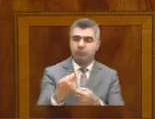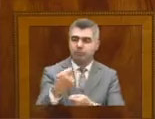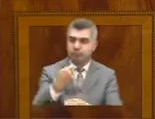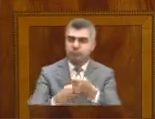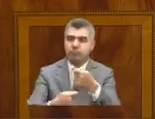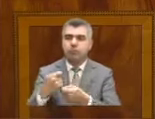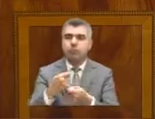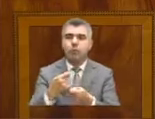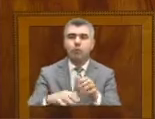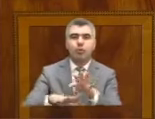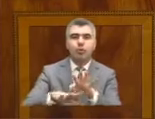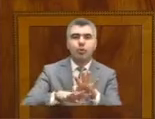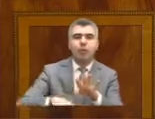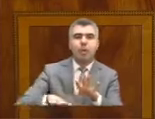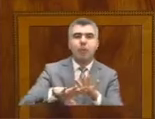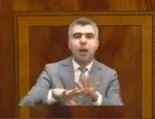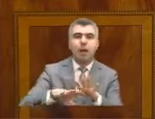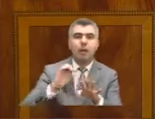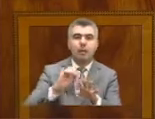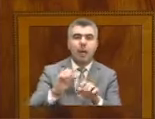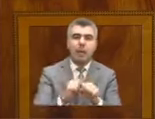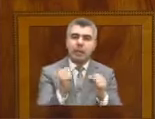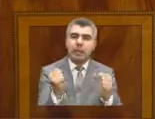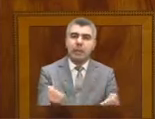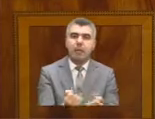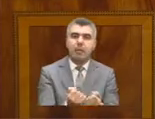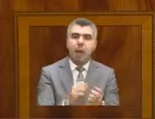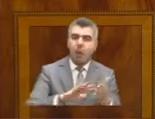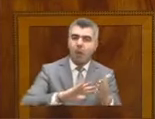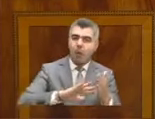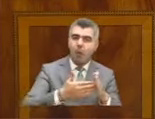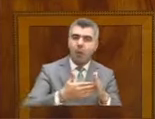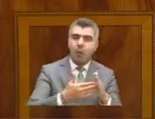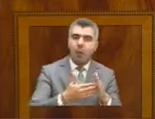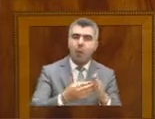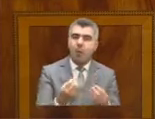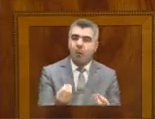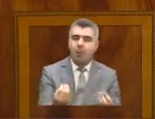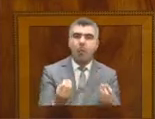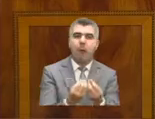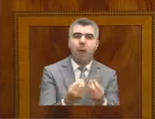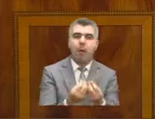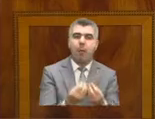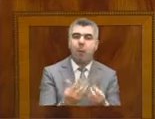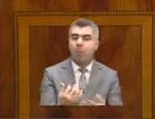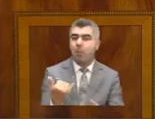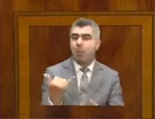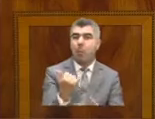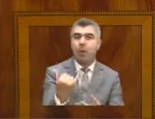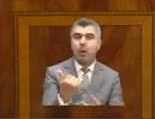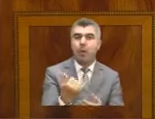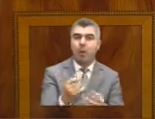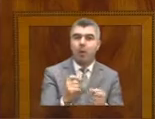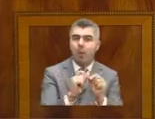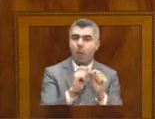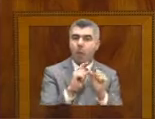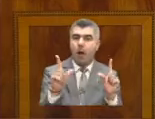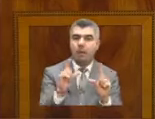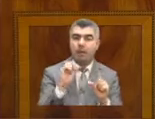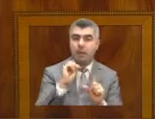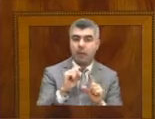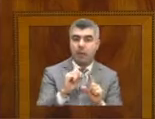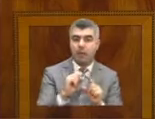الاقتصادية والاجتماعية للتنمية، وكلها عناصر تنصهر في نموذج تنموي